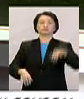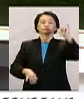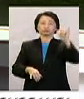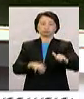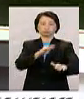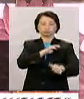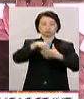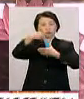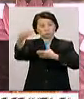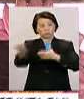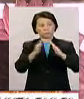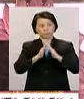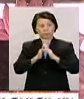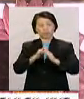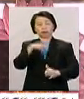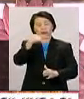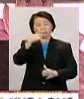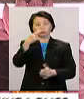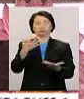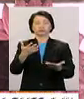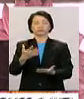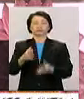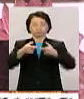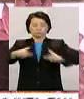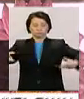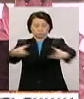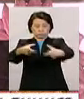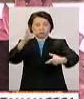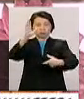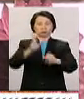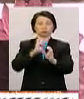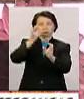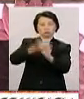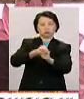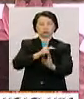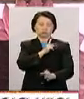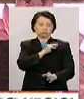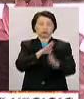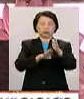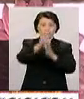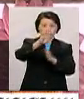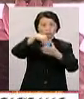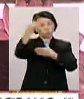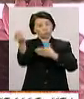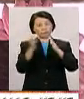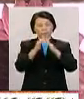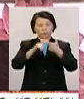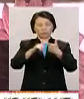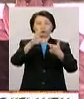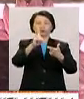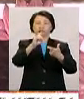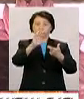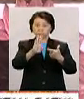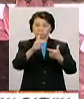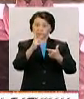Pembangunan Luar Bandar Rina Harun berkata kongres berkenaan dijangka akan dianggotai oleh Kementerian Pembangunan Luar Bandar, Dewan Bandaraya